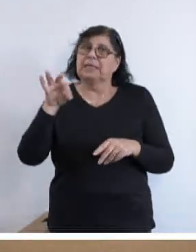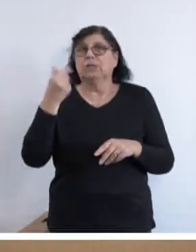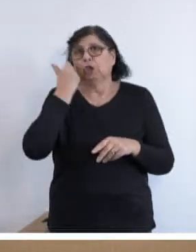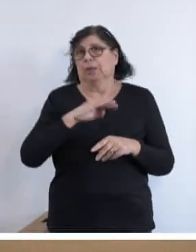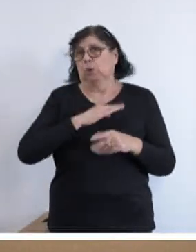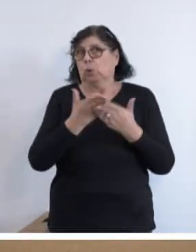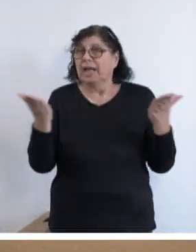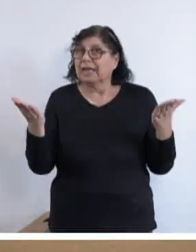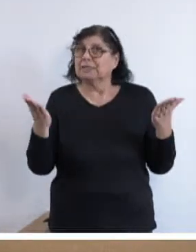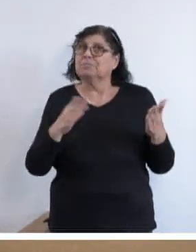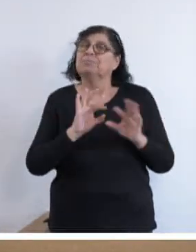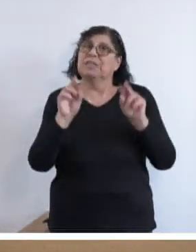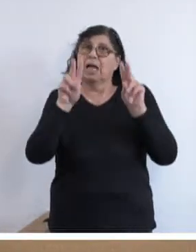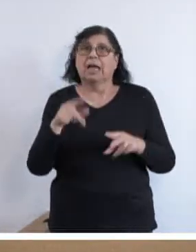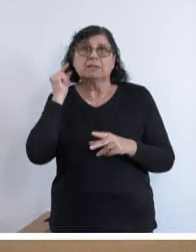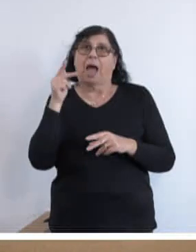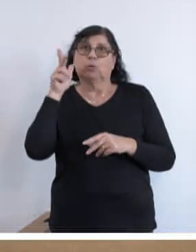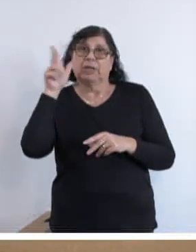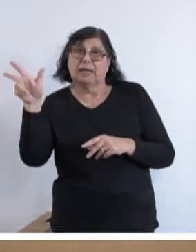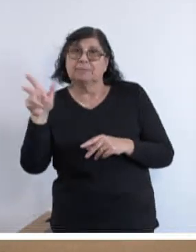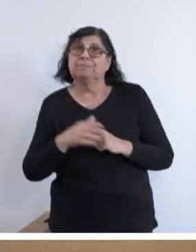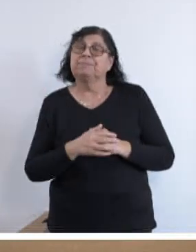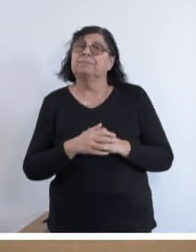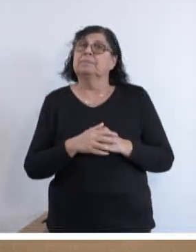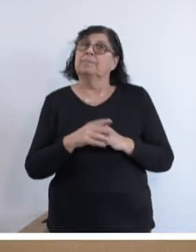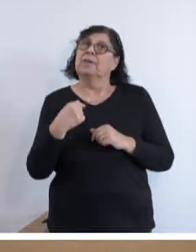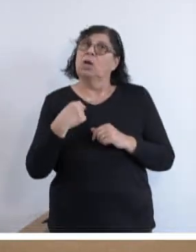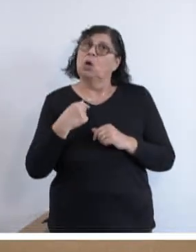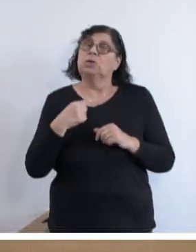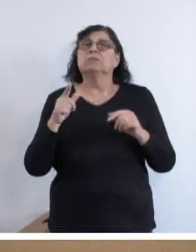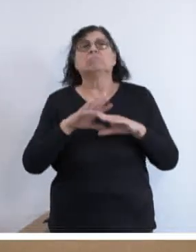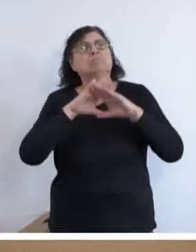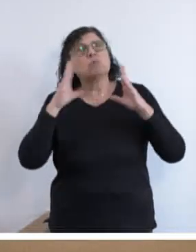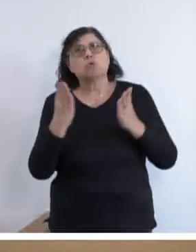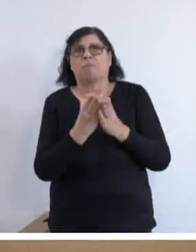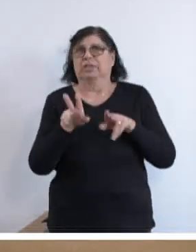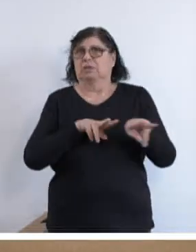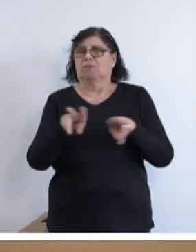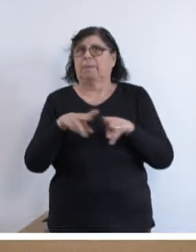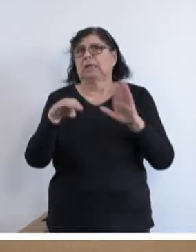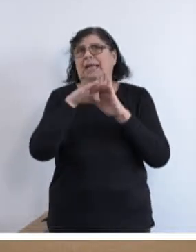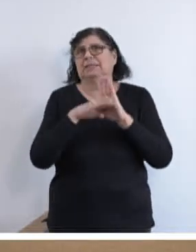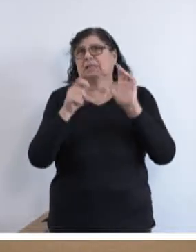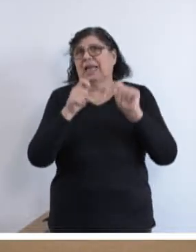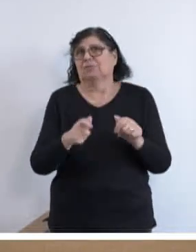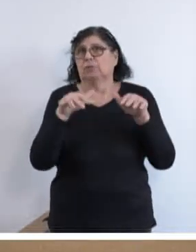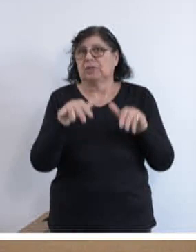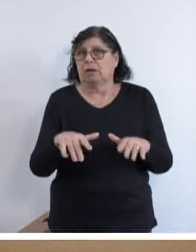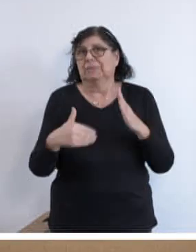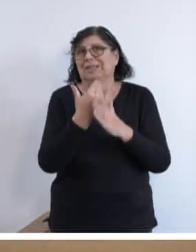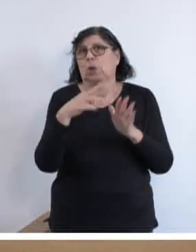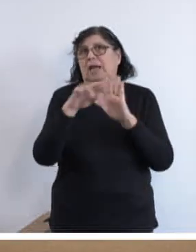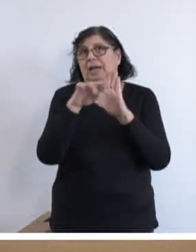Kolleginnen und Kollegen, meine sehr geehrten Damen und Herren, uns liegt ein umfassend vorbereiteter Gesetzentwurf vor, dessen